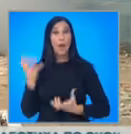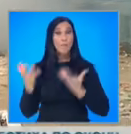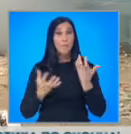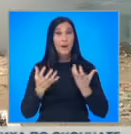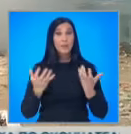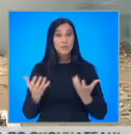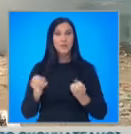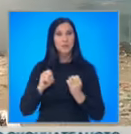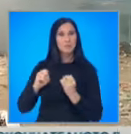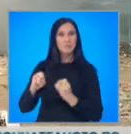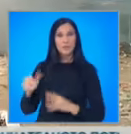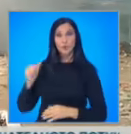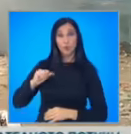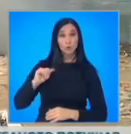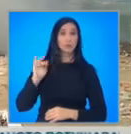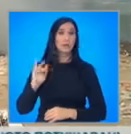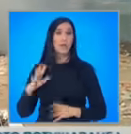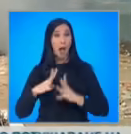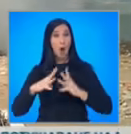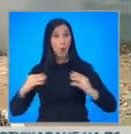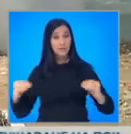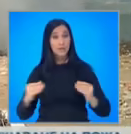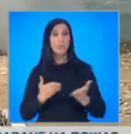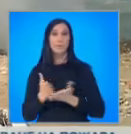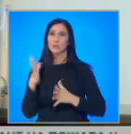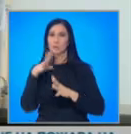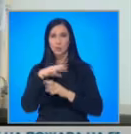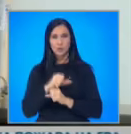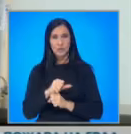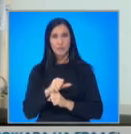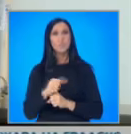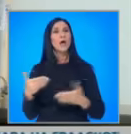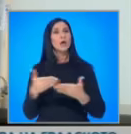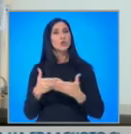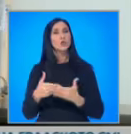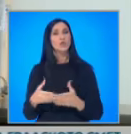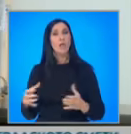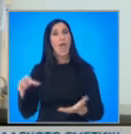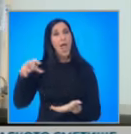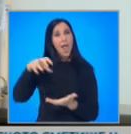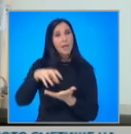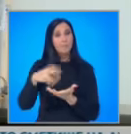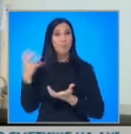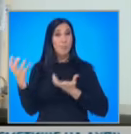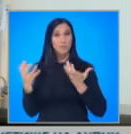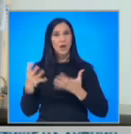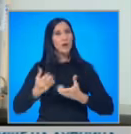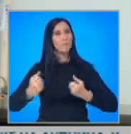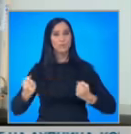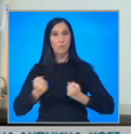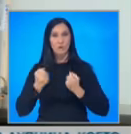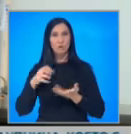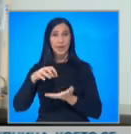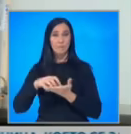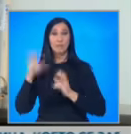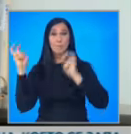Пламъците от горящото сметище на Дупница бяха потушени още през нощта. С нощи екипите на пожарна безопасност и екипи